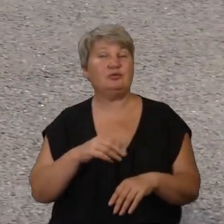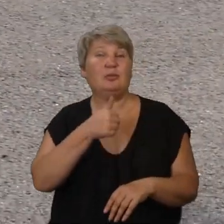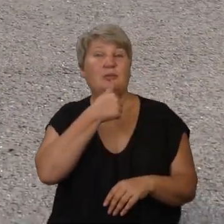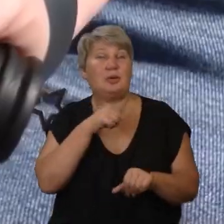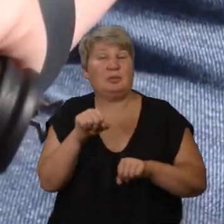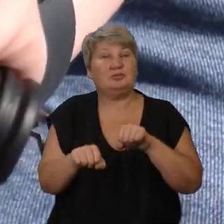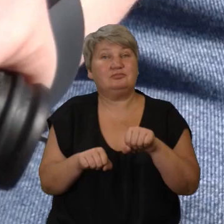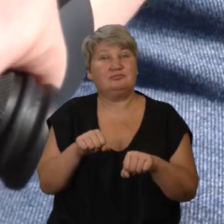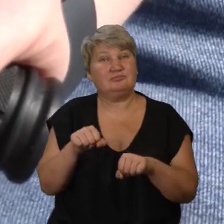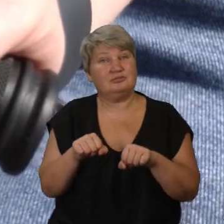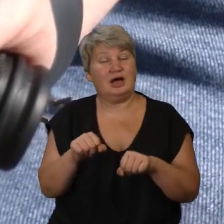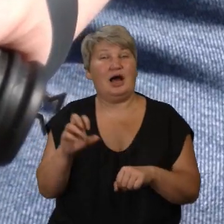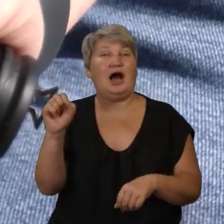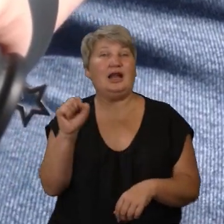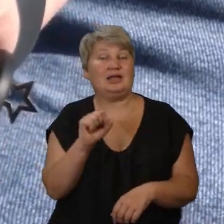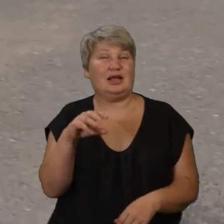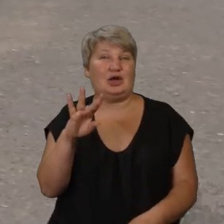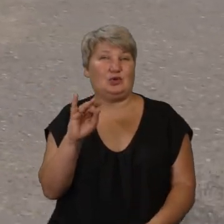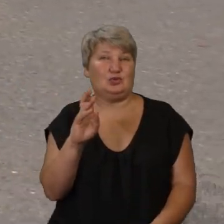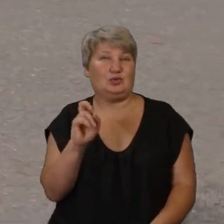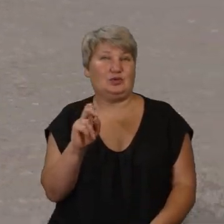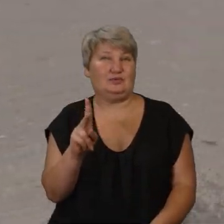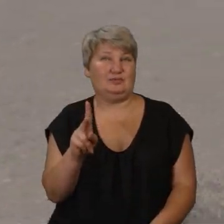зокрема Аліна Ткачук